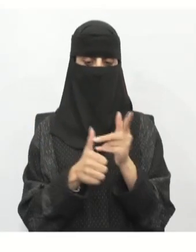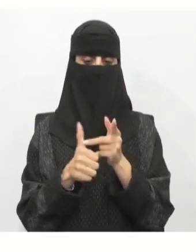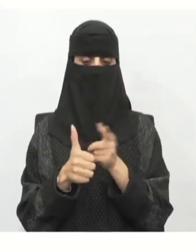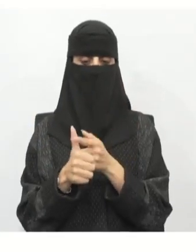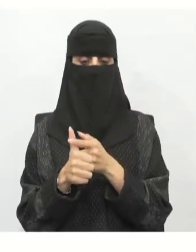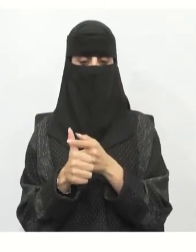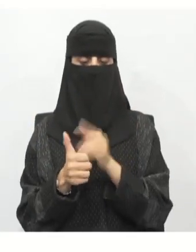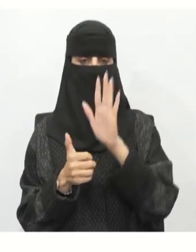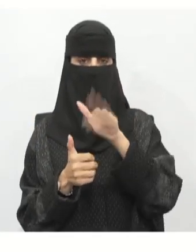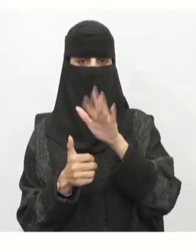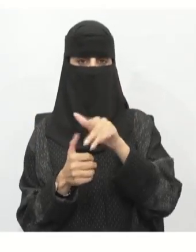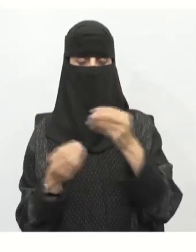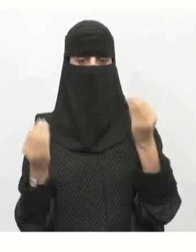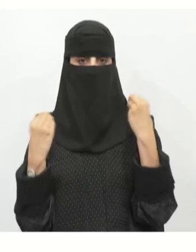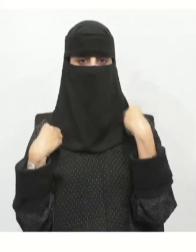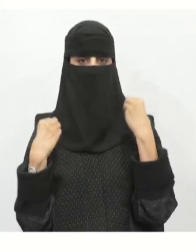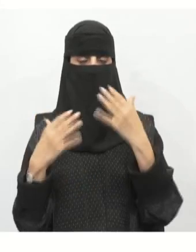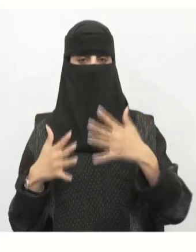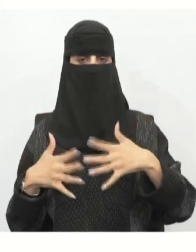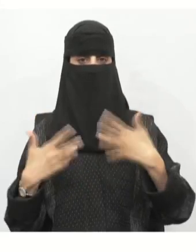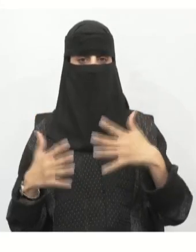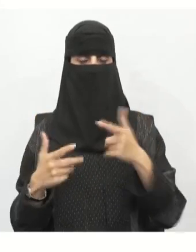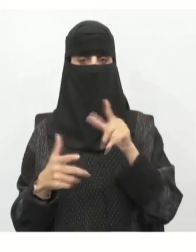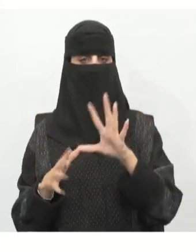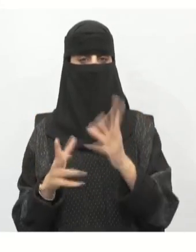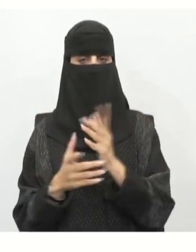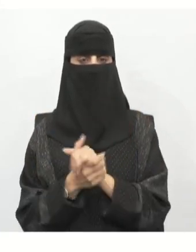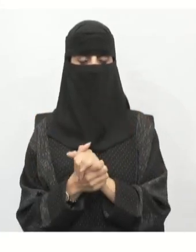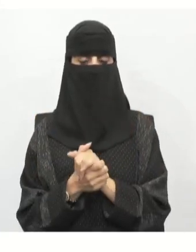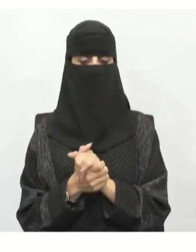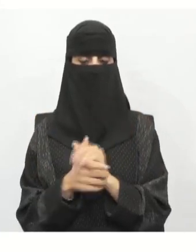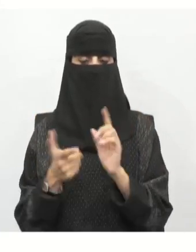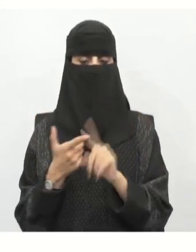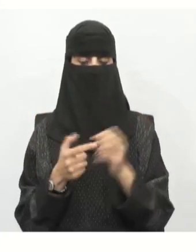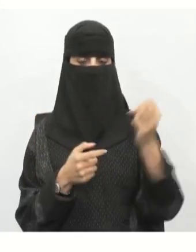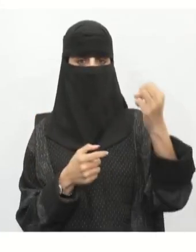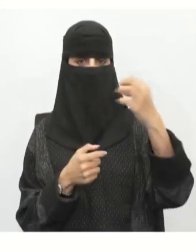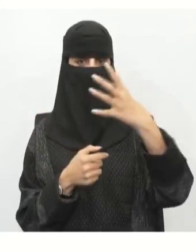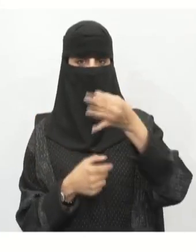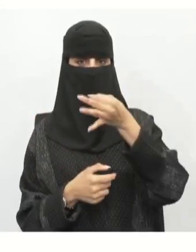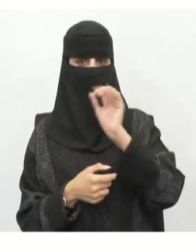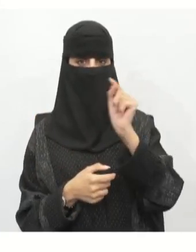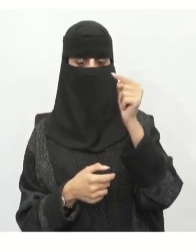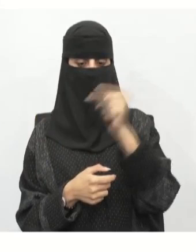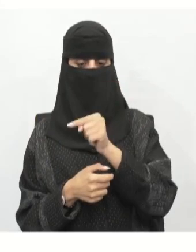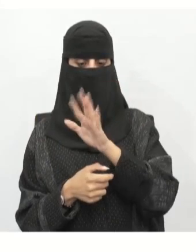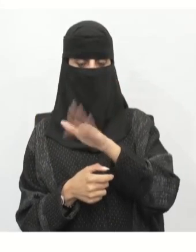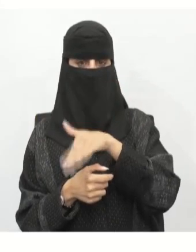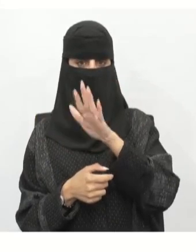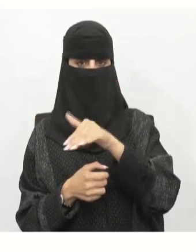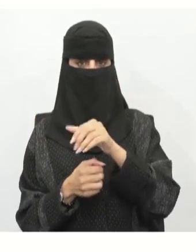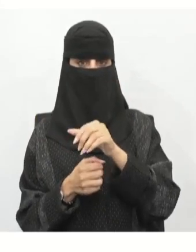رياضه ممتعه ما هي الرياضه الممتعه برايكم ثاني فقره الشمس مفيده في